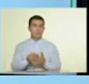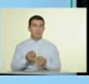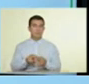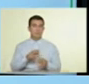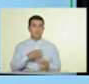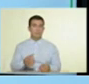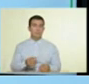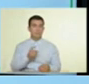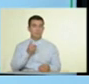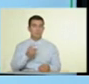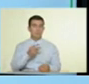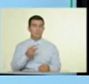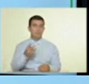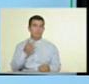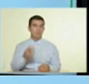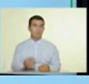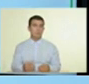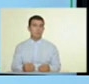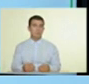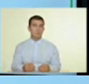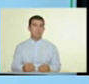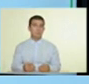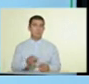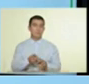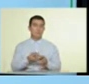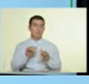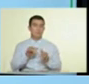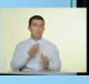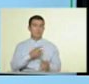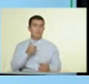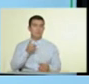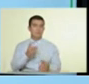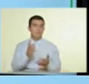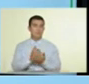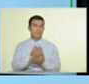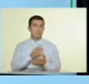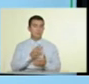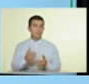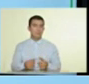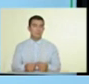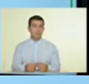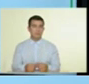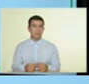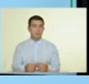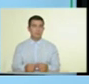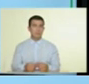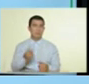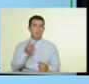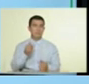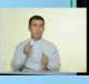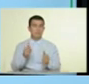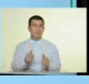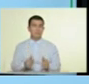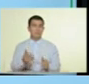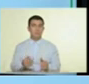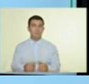2, X barobar 4. Bu yerda biz noma'lum qo'shiluvchini topdik. Endi esa 2-chi rasmga